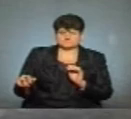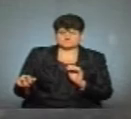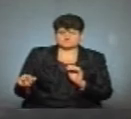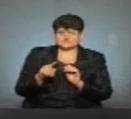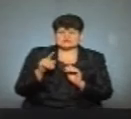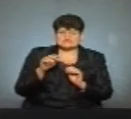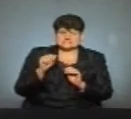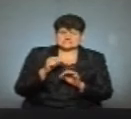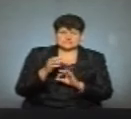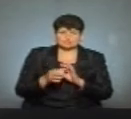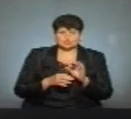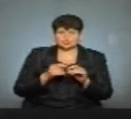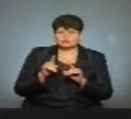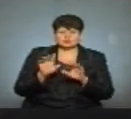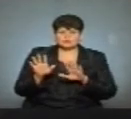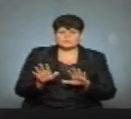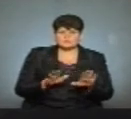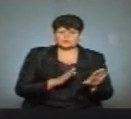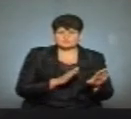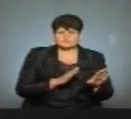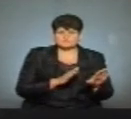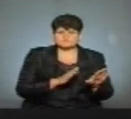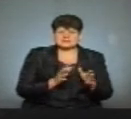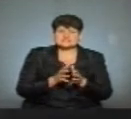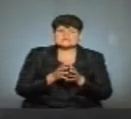За добу, що минула,